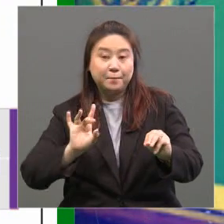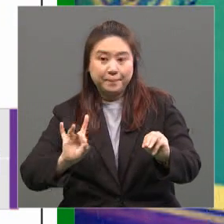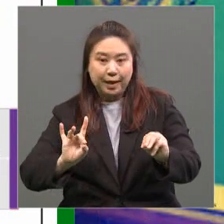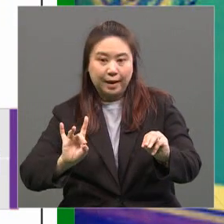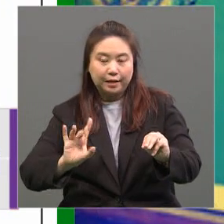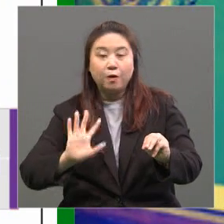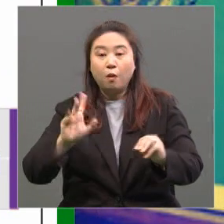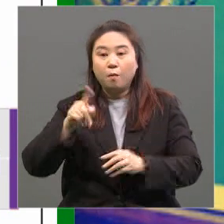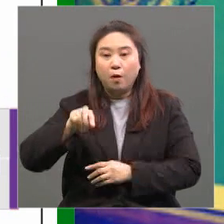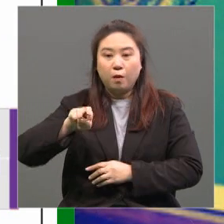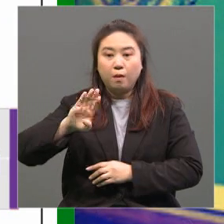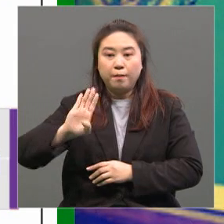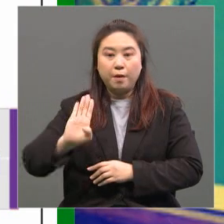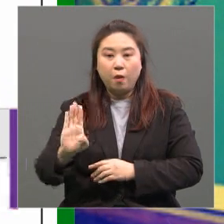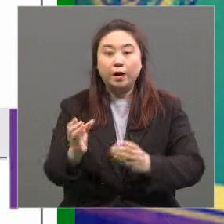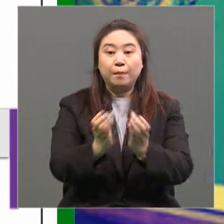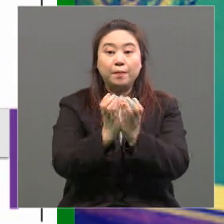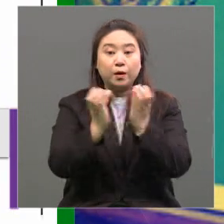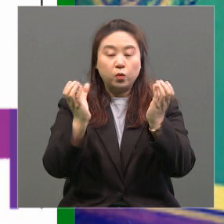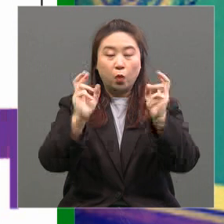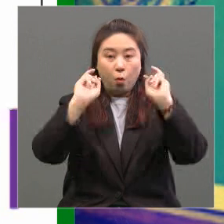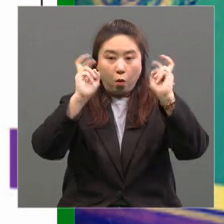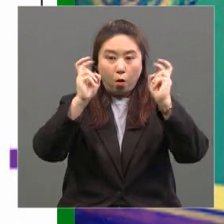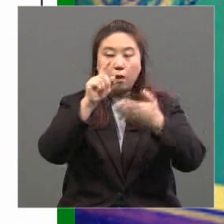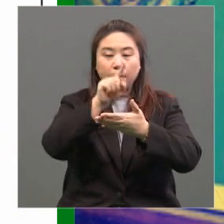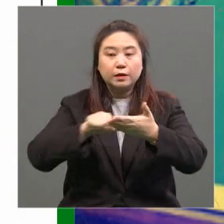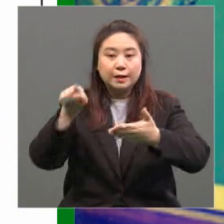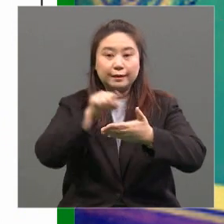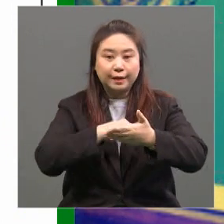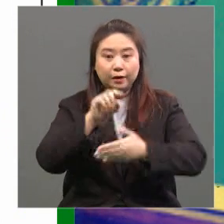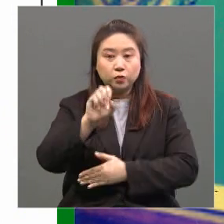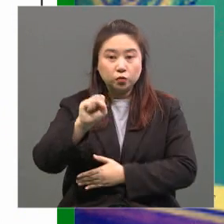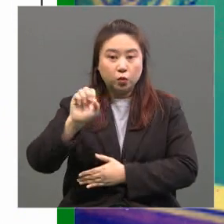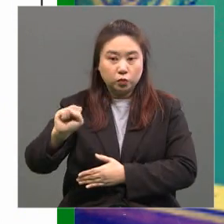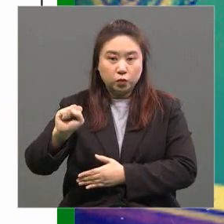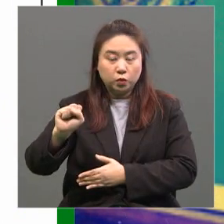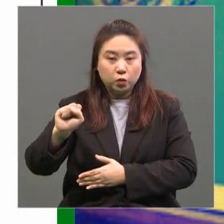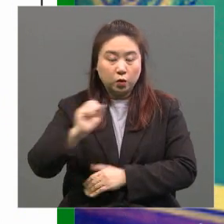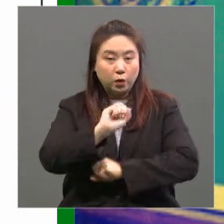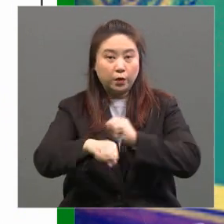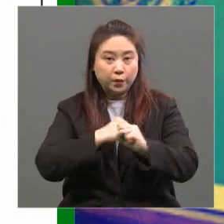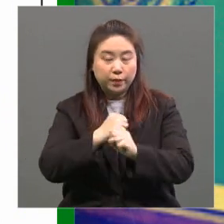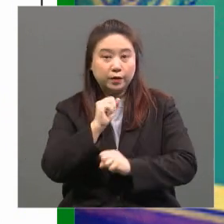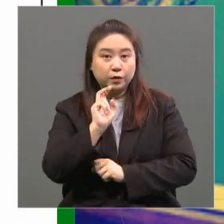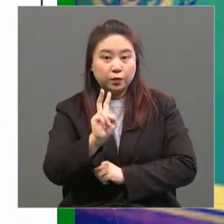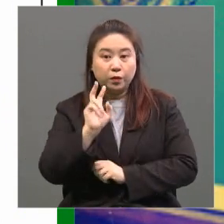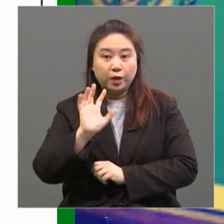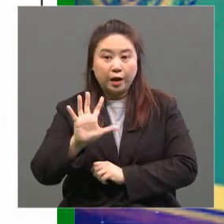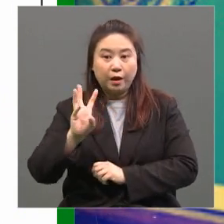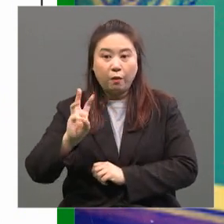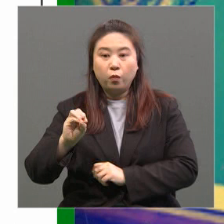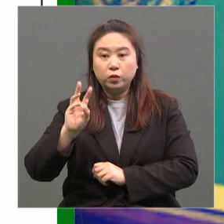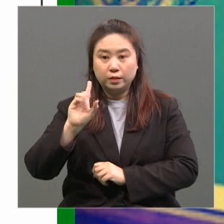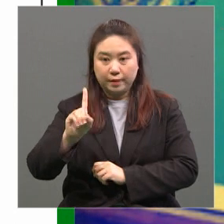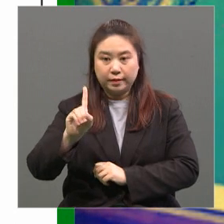28แห่งพระราชบัญญัติประกอบรัฐธรรมนูญว่าด้วยการเลือกตั้งสมาชิกสภาผู้แทนราษฎรพุทธศักราช